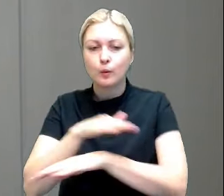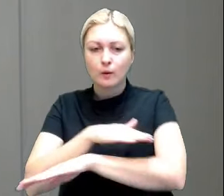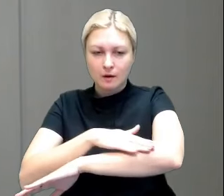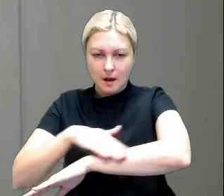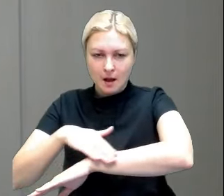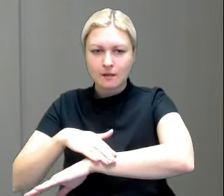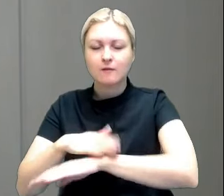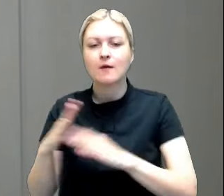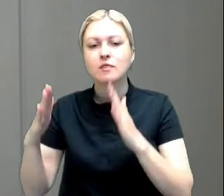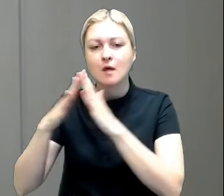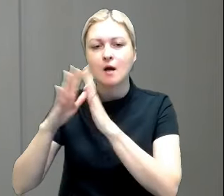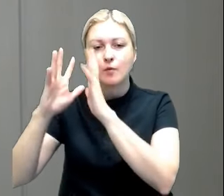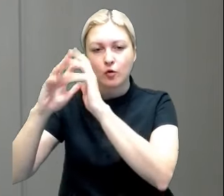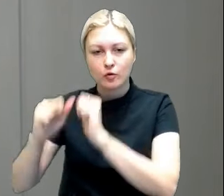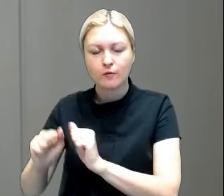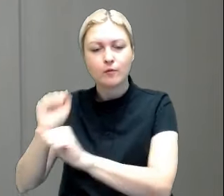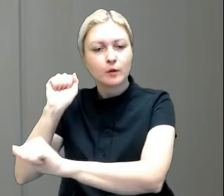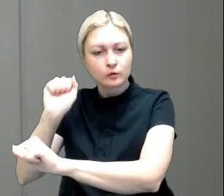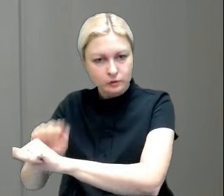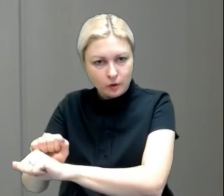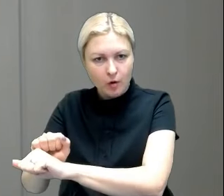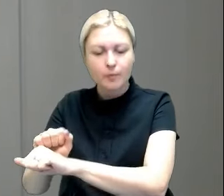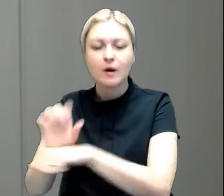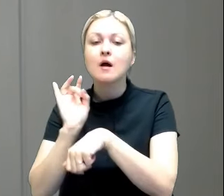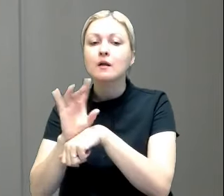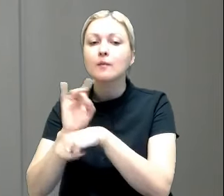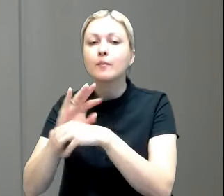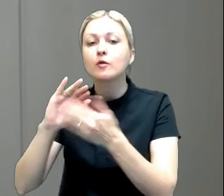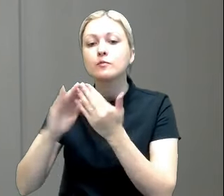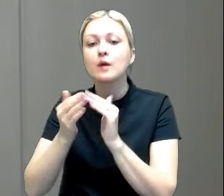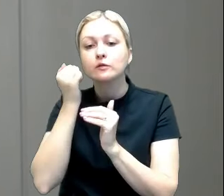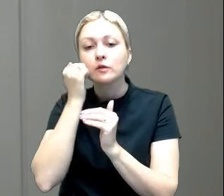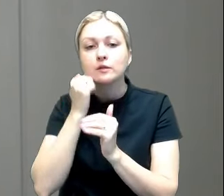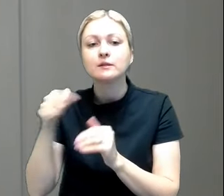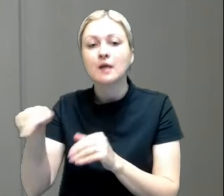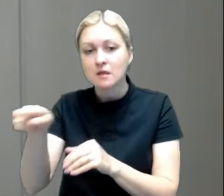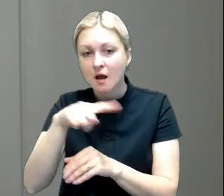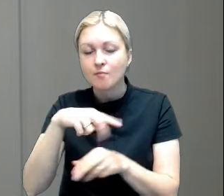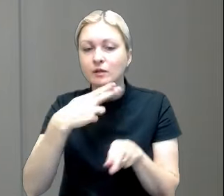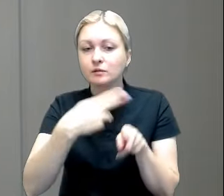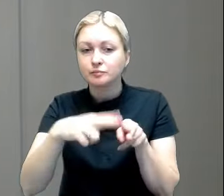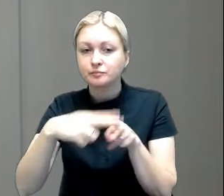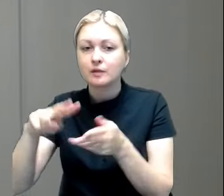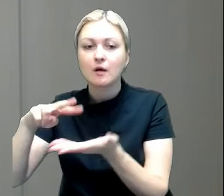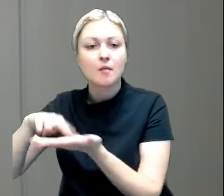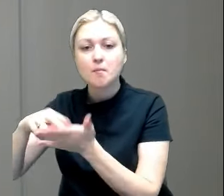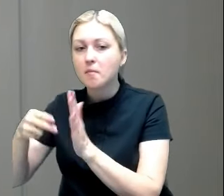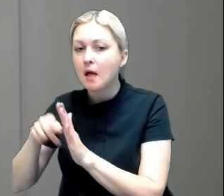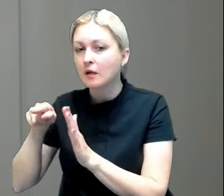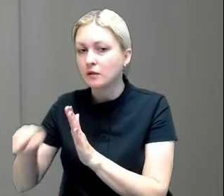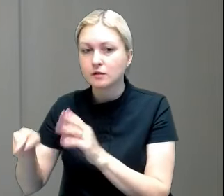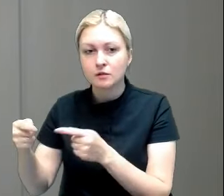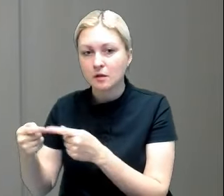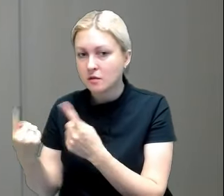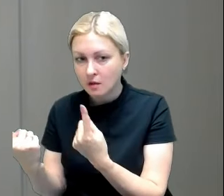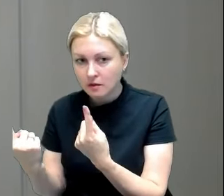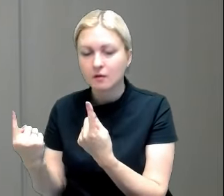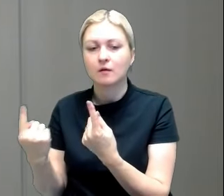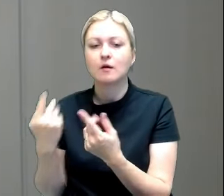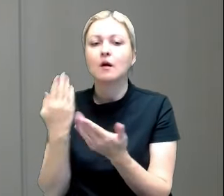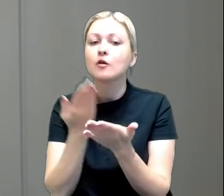keisti klaipėdos senamiestį žalojančius planus tokia piketo dalyvių pozicija grindžiama žemiau nurodytais argumentais